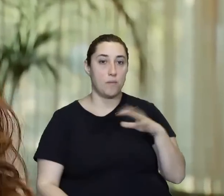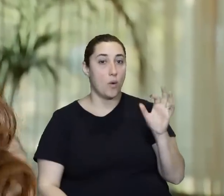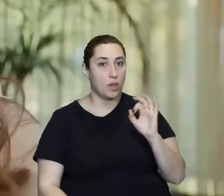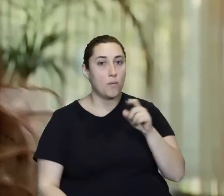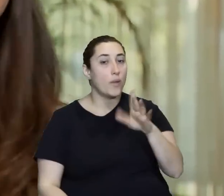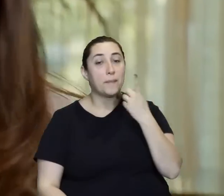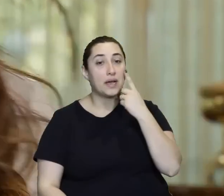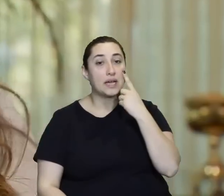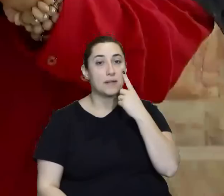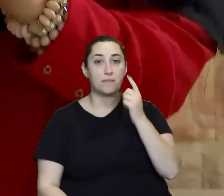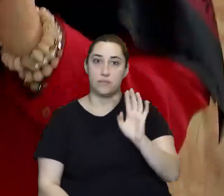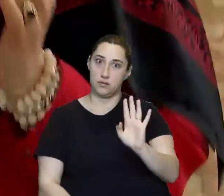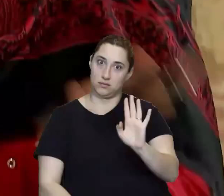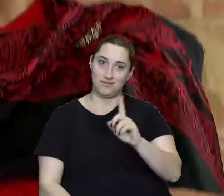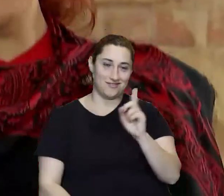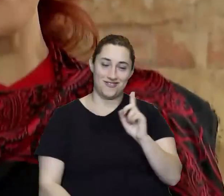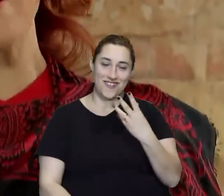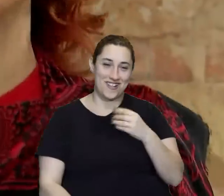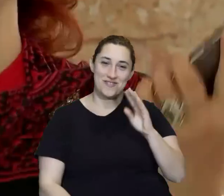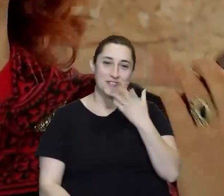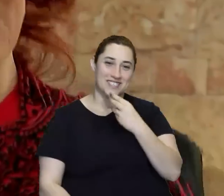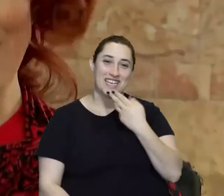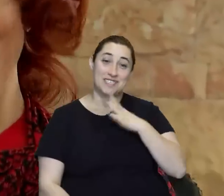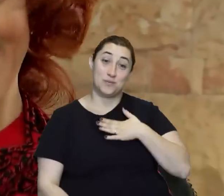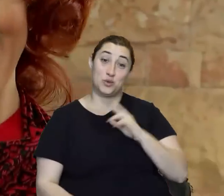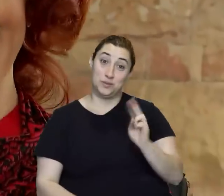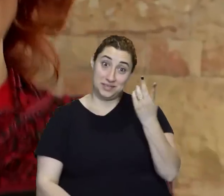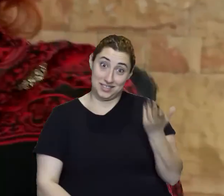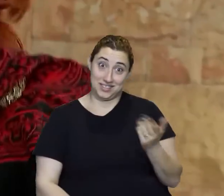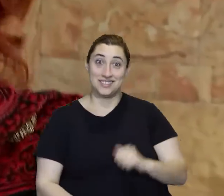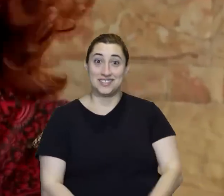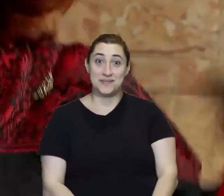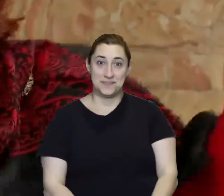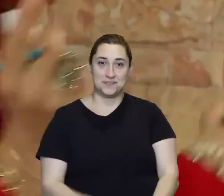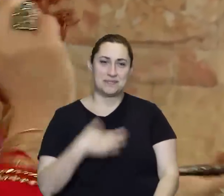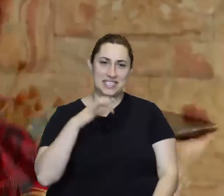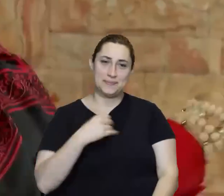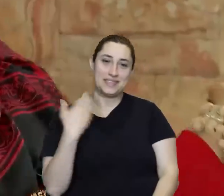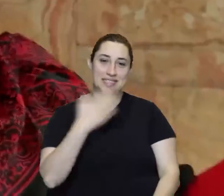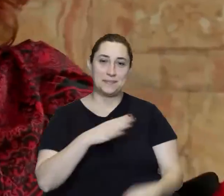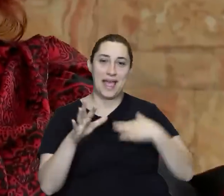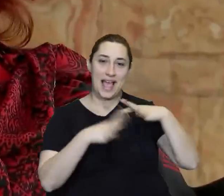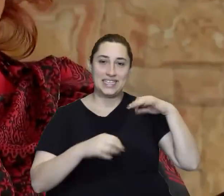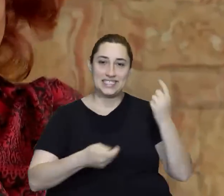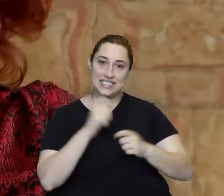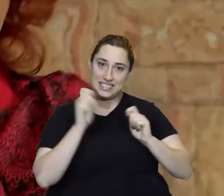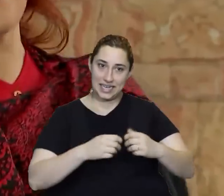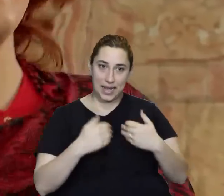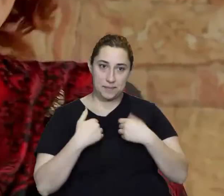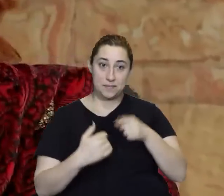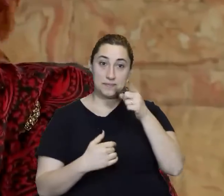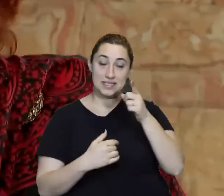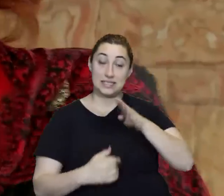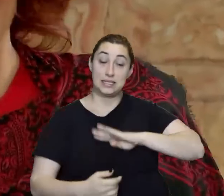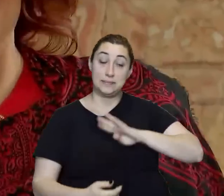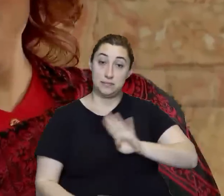Öyle mi? Nedir onlar bakayım? Mümkün değil güzel kızım, sürpriz. Ben şimdi gidip hazırlıklarla ilgileniyorum. Sen